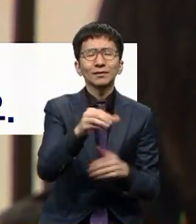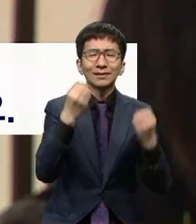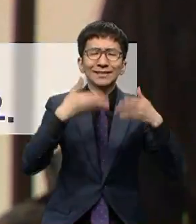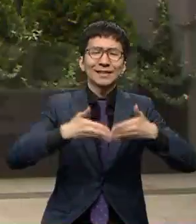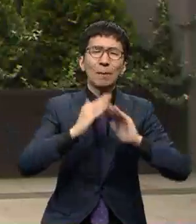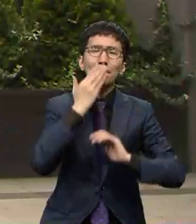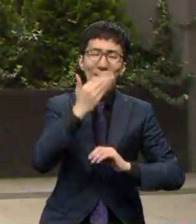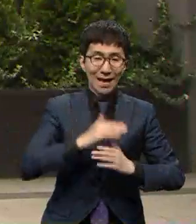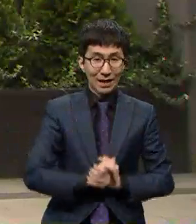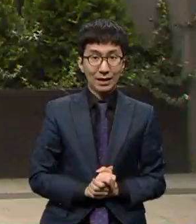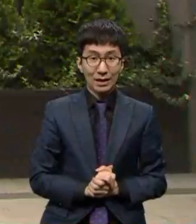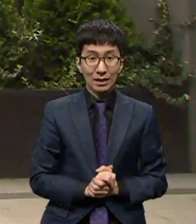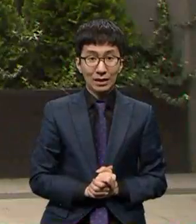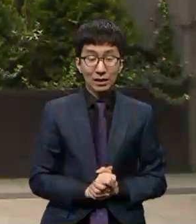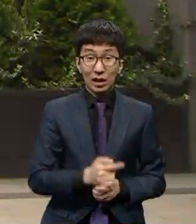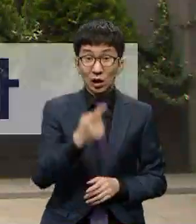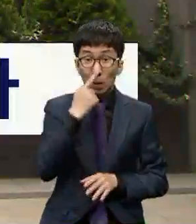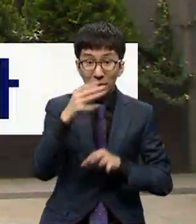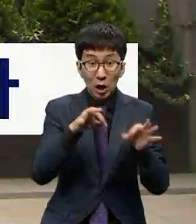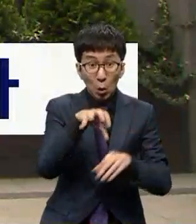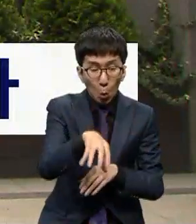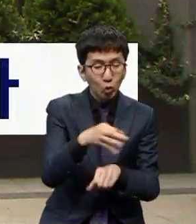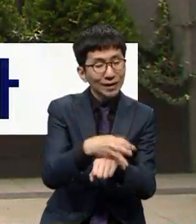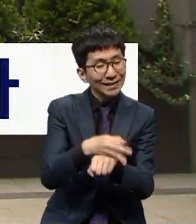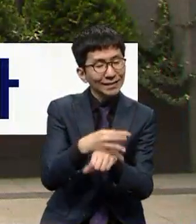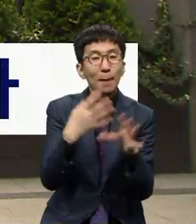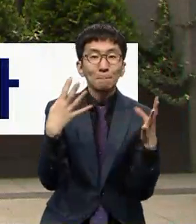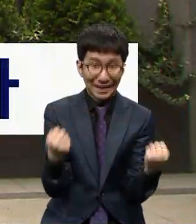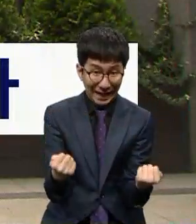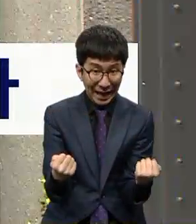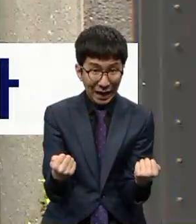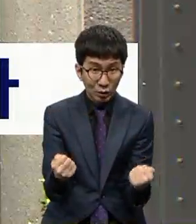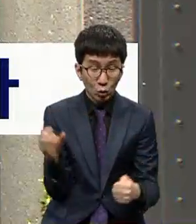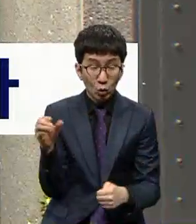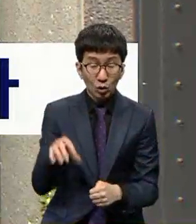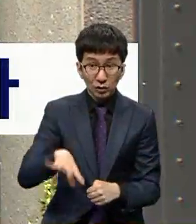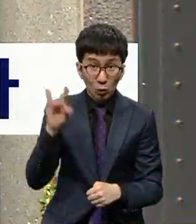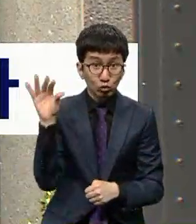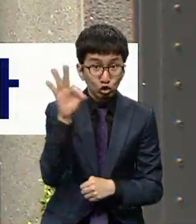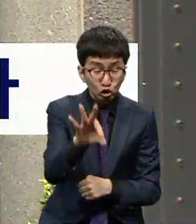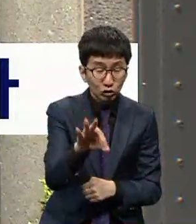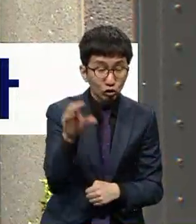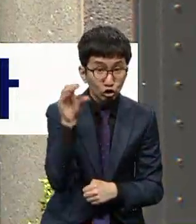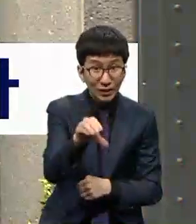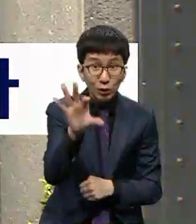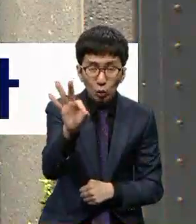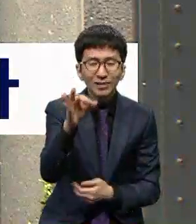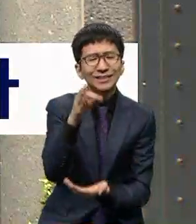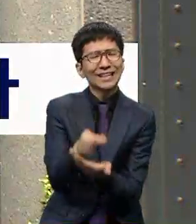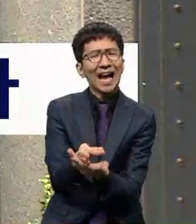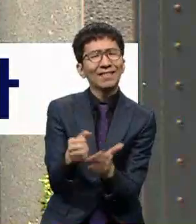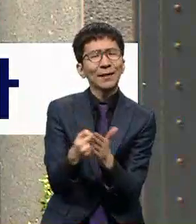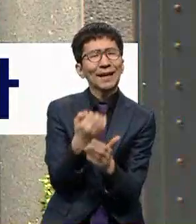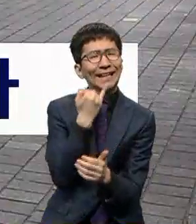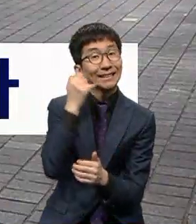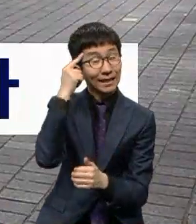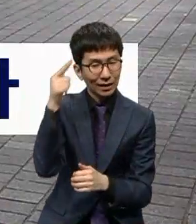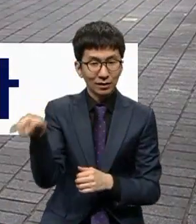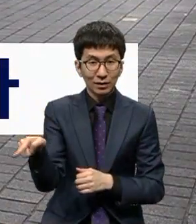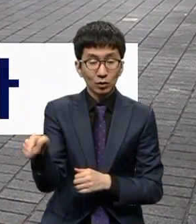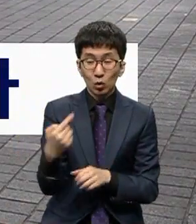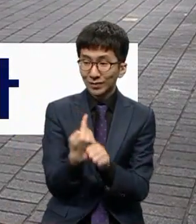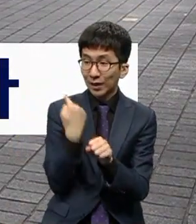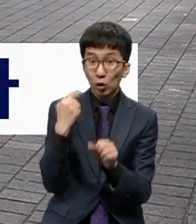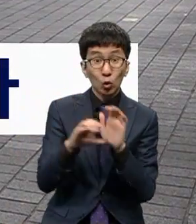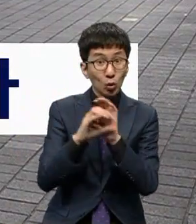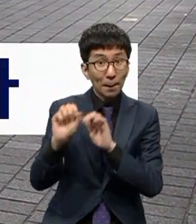가능하세요. 커피점은 수요가 꾸준하고 적은 초기 자본 등 비교적 진입 장벽도 낮습니다. 또 지난해